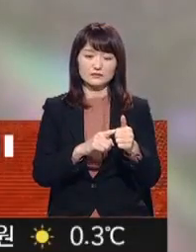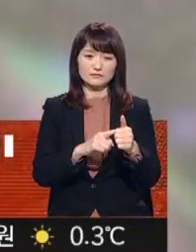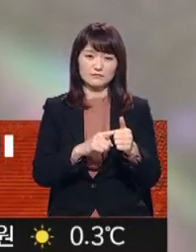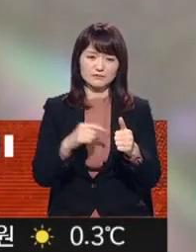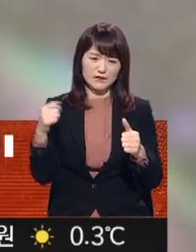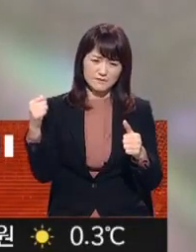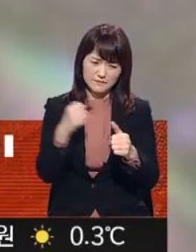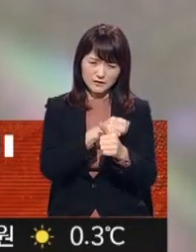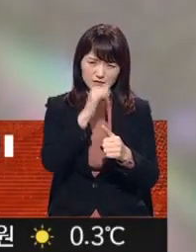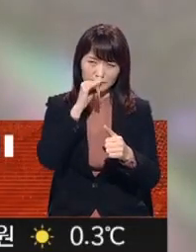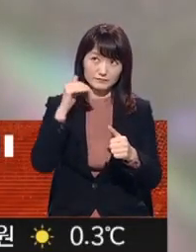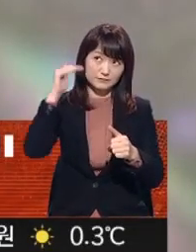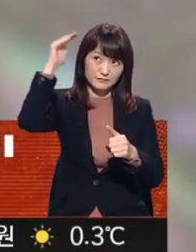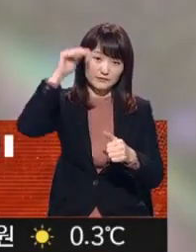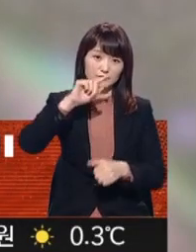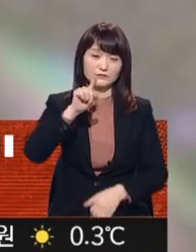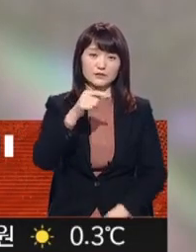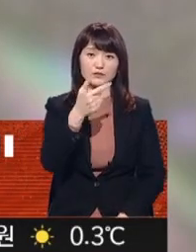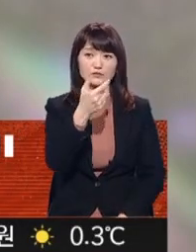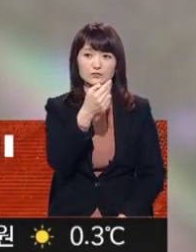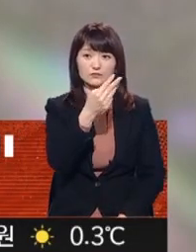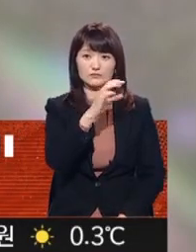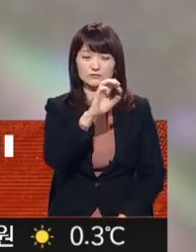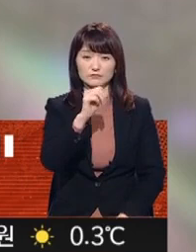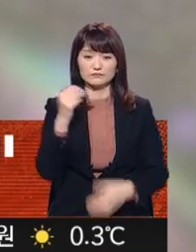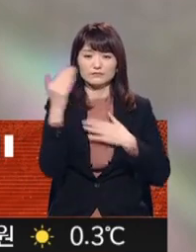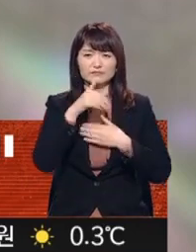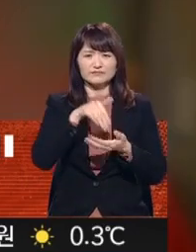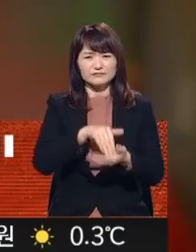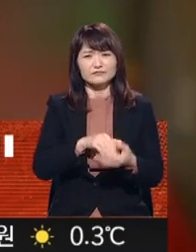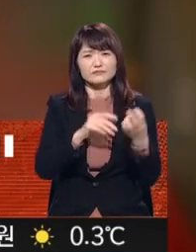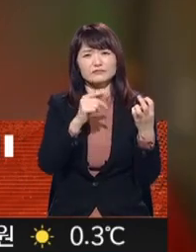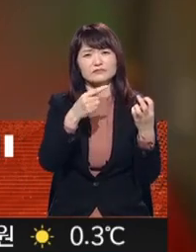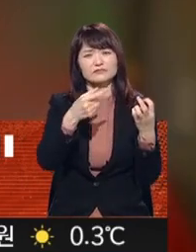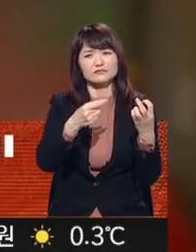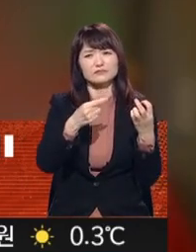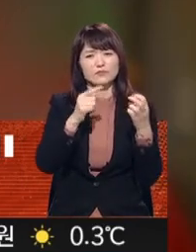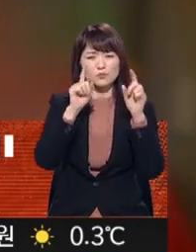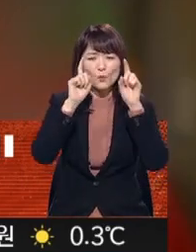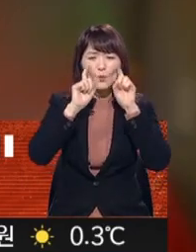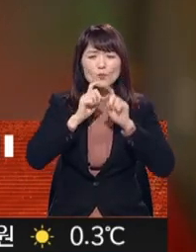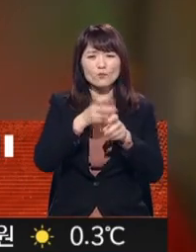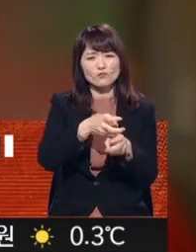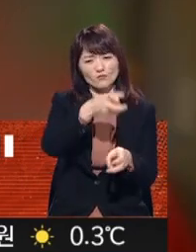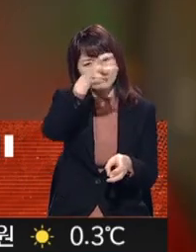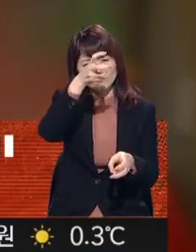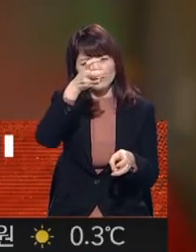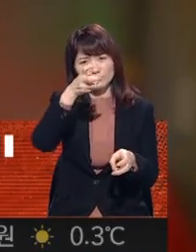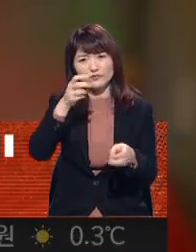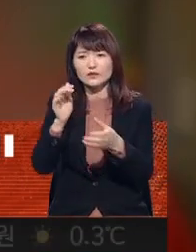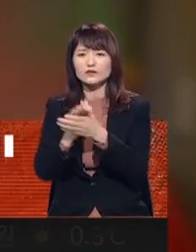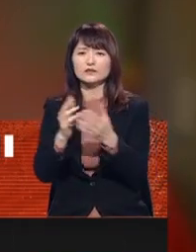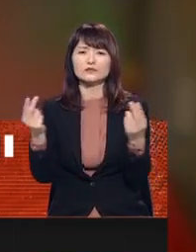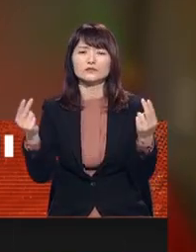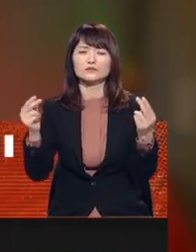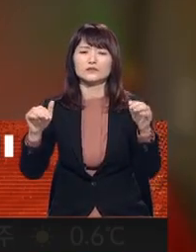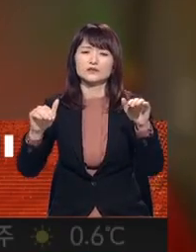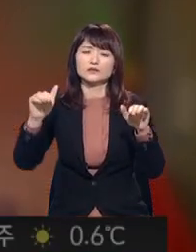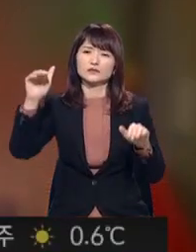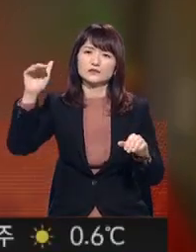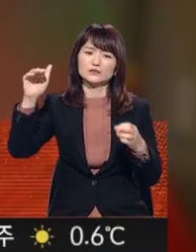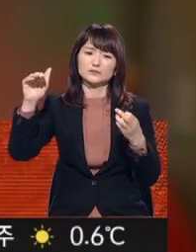보였고요 키가 163cm였는데 몸무게가 고작 30kg이 또래보다 15kg 정도 작은 상태였다고 합니다